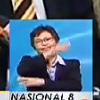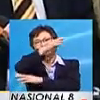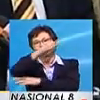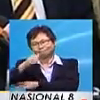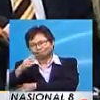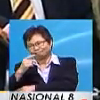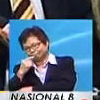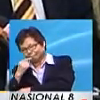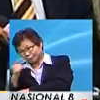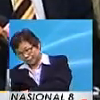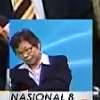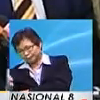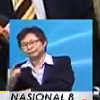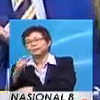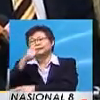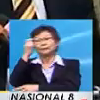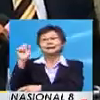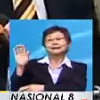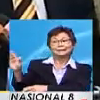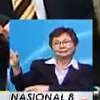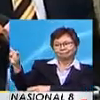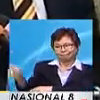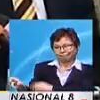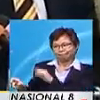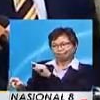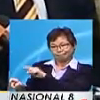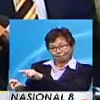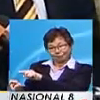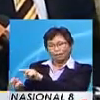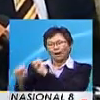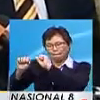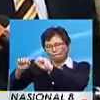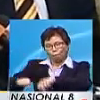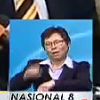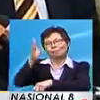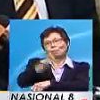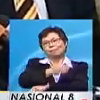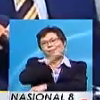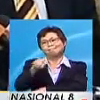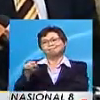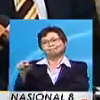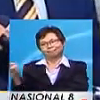digubarkan oleh kerana dia saja yang boleh